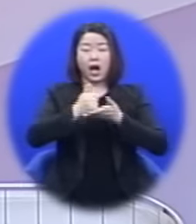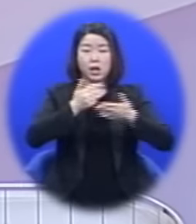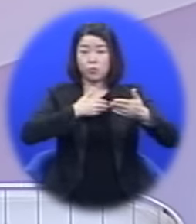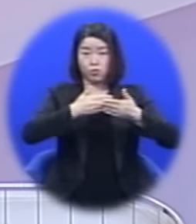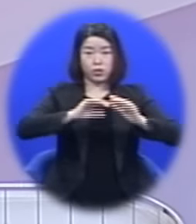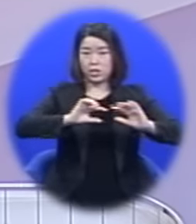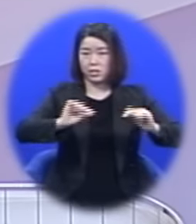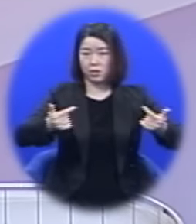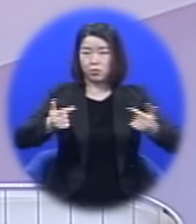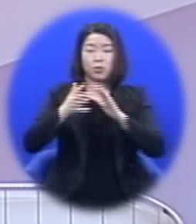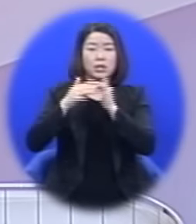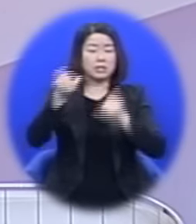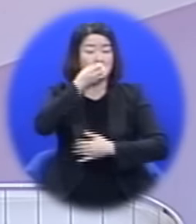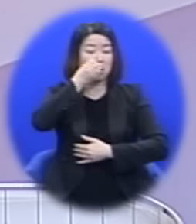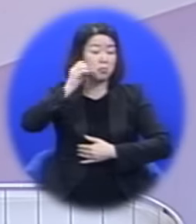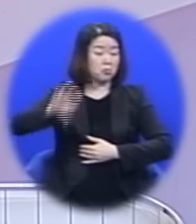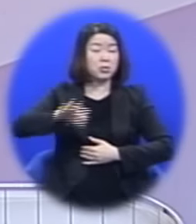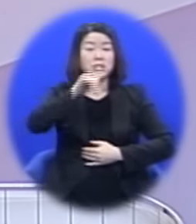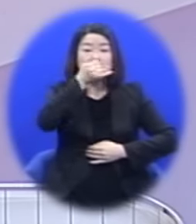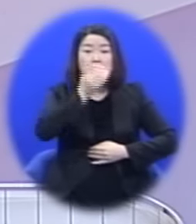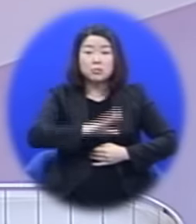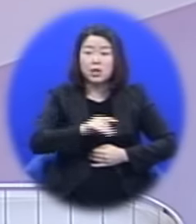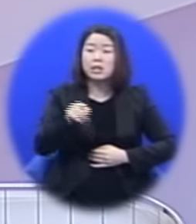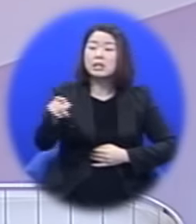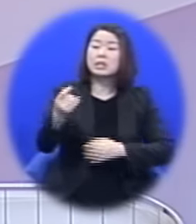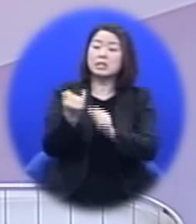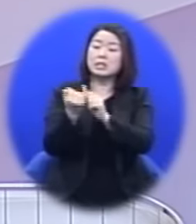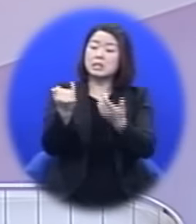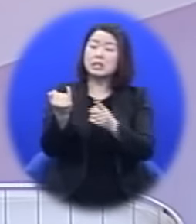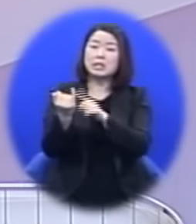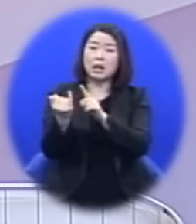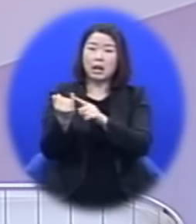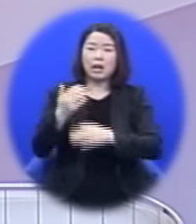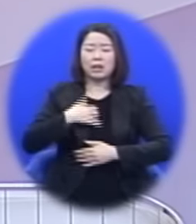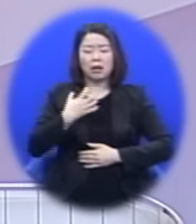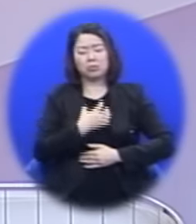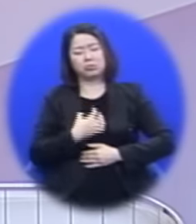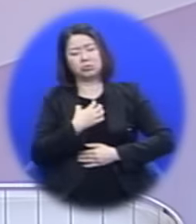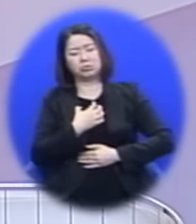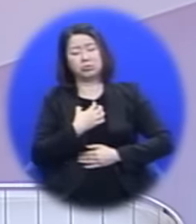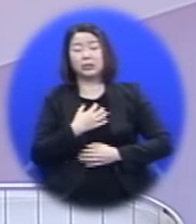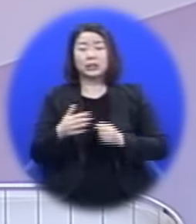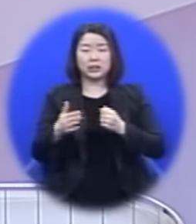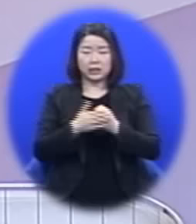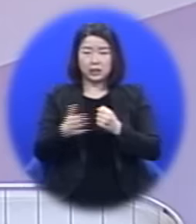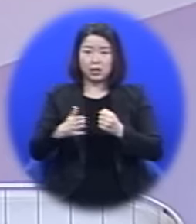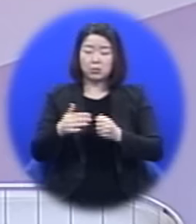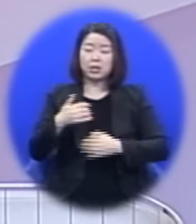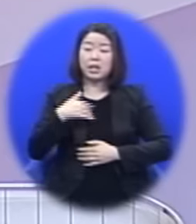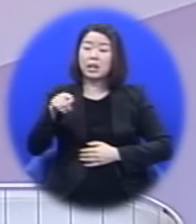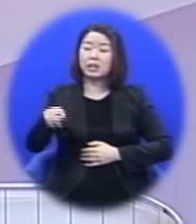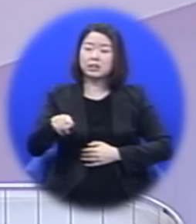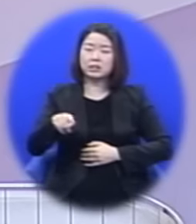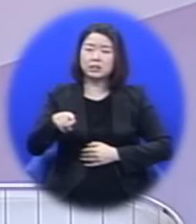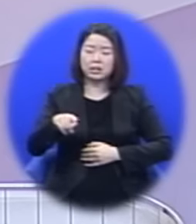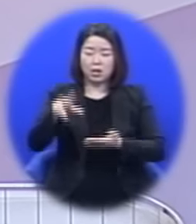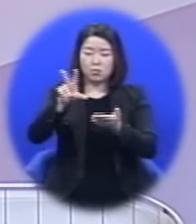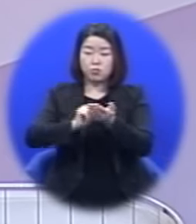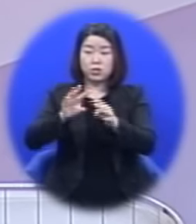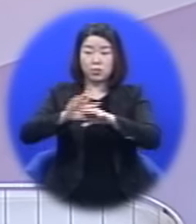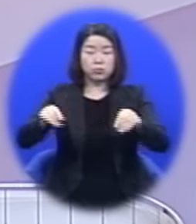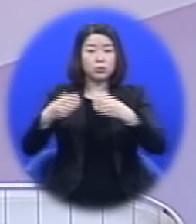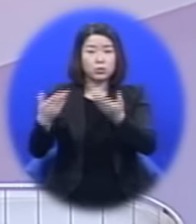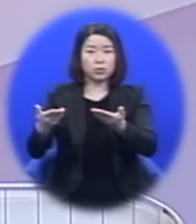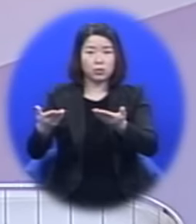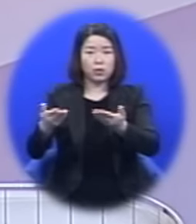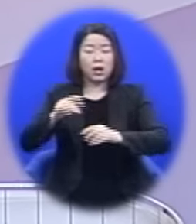않고 사람을 무시하나 이 과부가 나를 번거롭게 하니 내가 그 원한을 풀어주리라. 그렇지 않으면 늘 와서